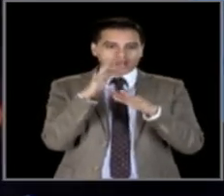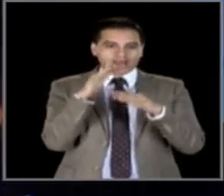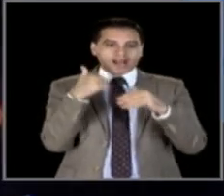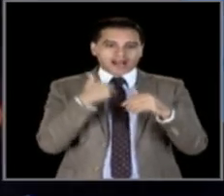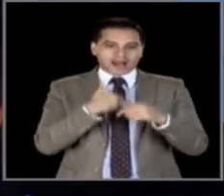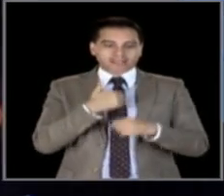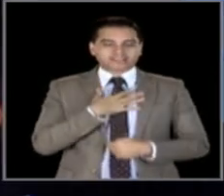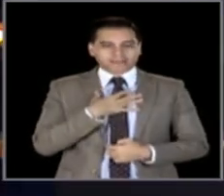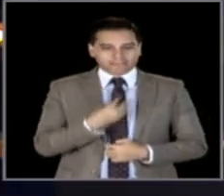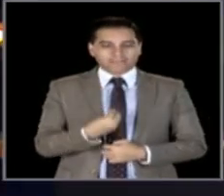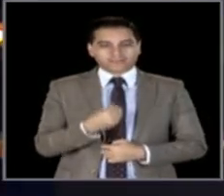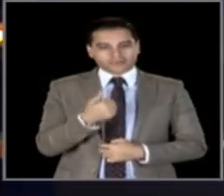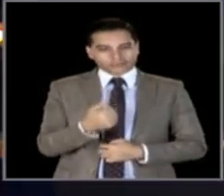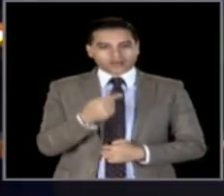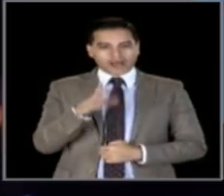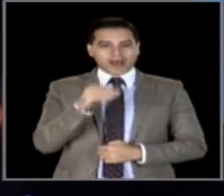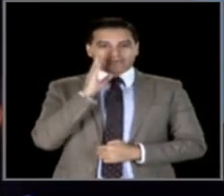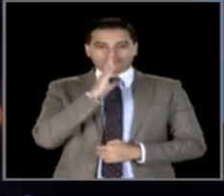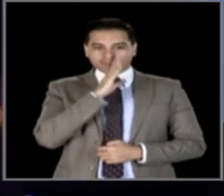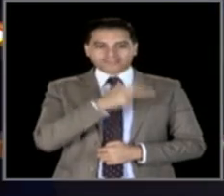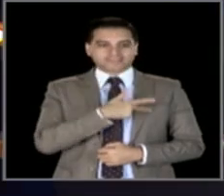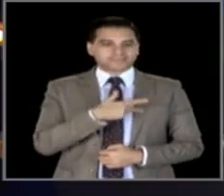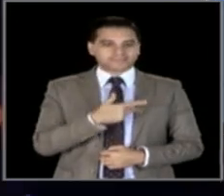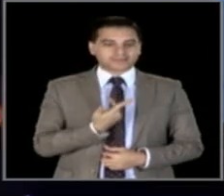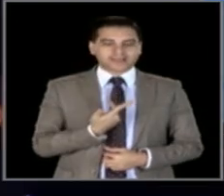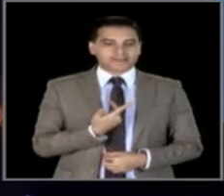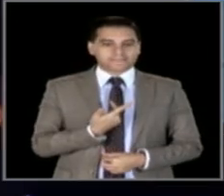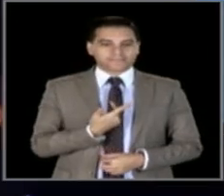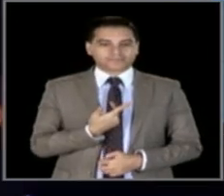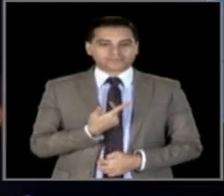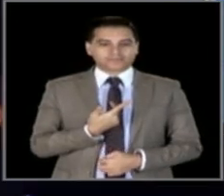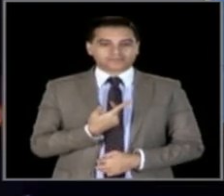بالنسبة لي الحمد لله. عاملة بيج على الفيسبوك. اسمها ايه؟ اسمها